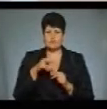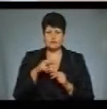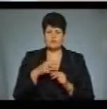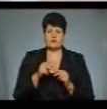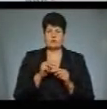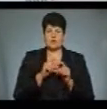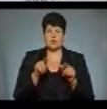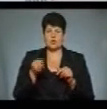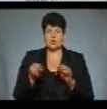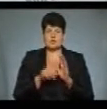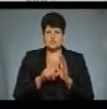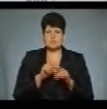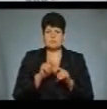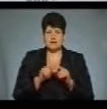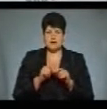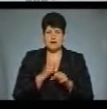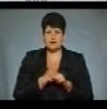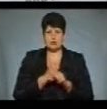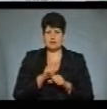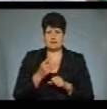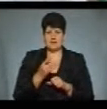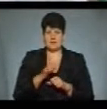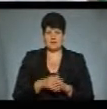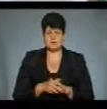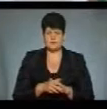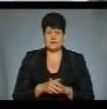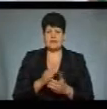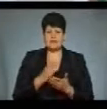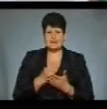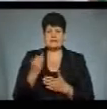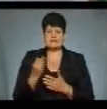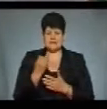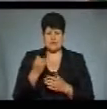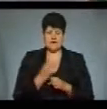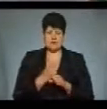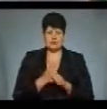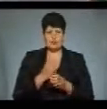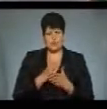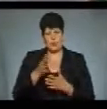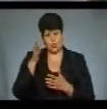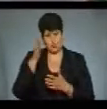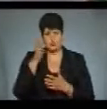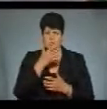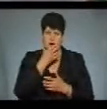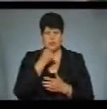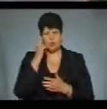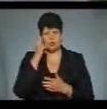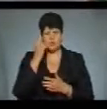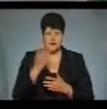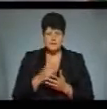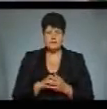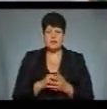номер 6. Каже, перевіряє роботи не вперше. Є цікаві роботи, є розумні, такі гарні думки,